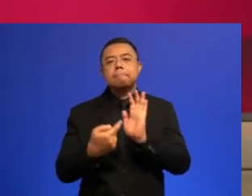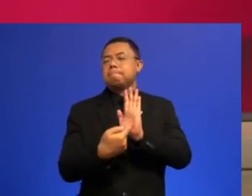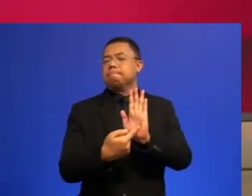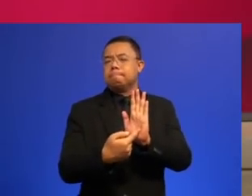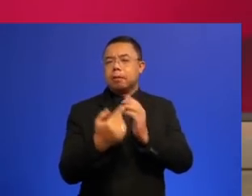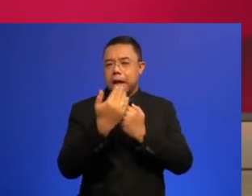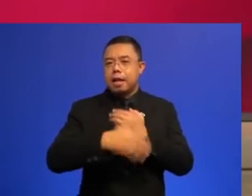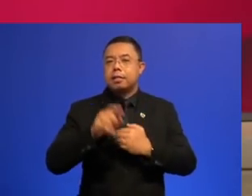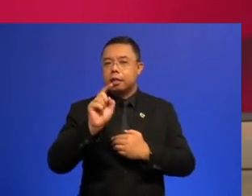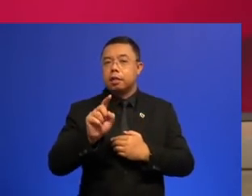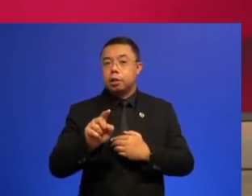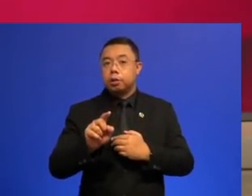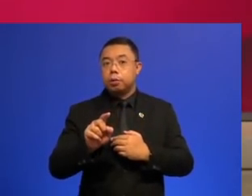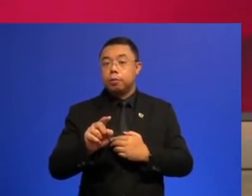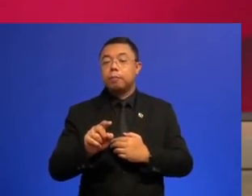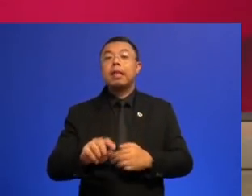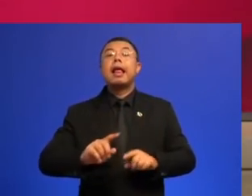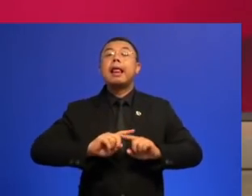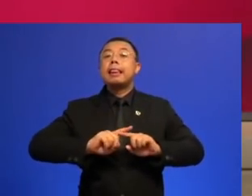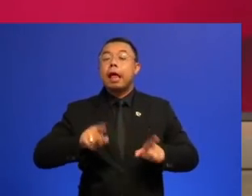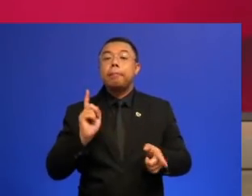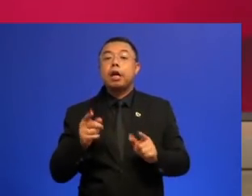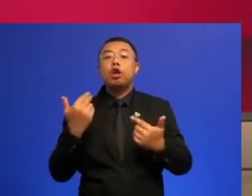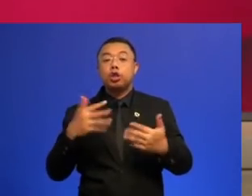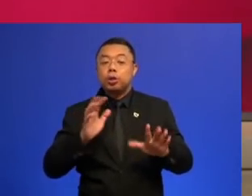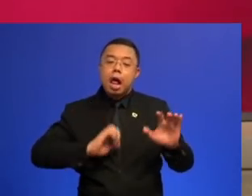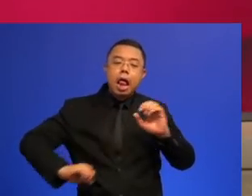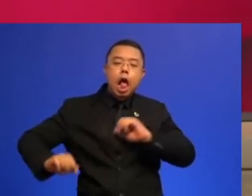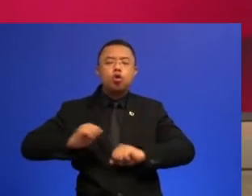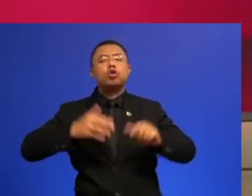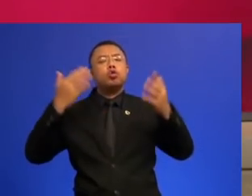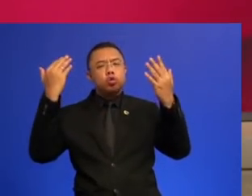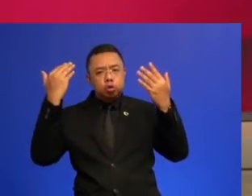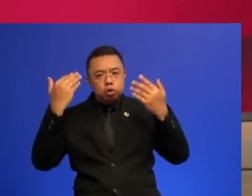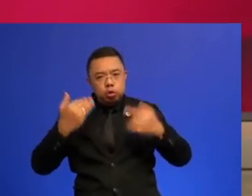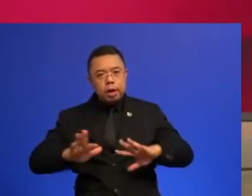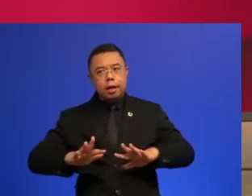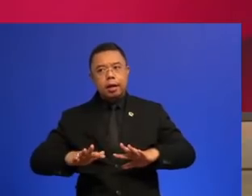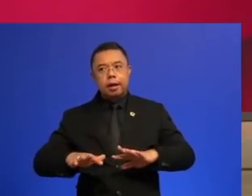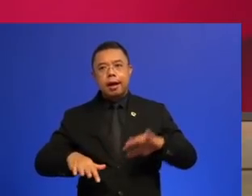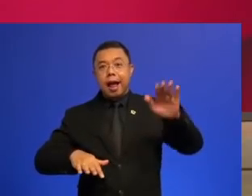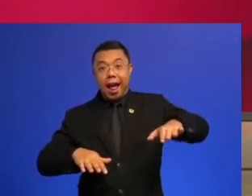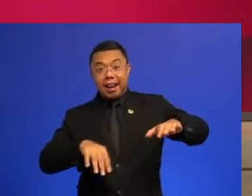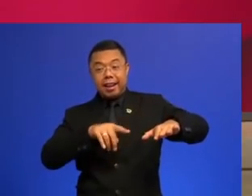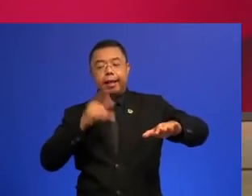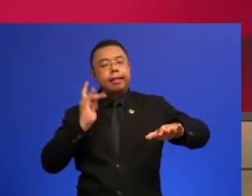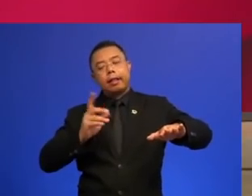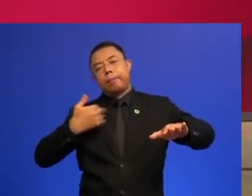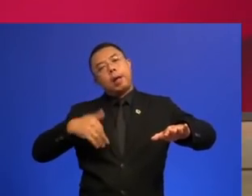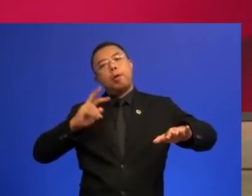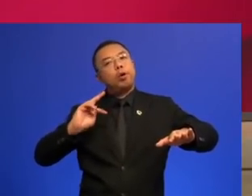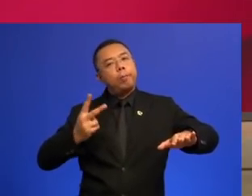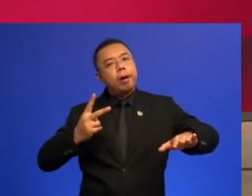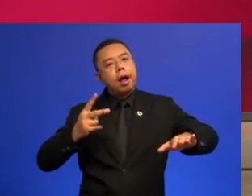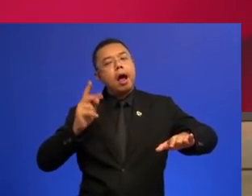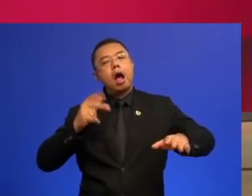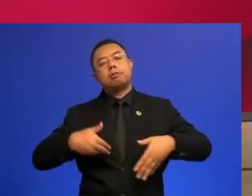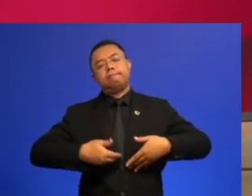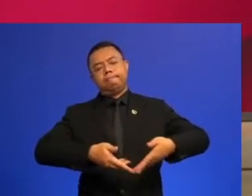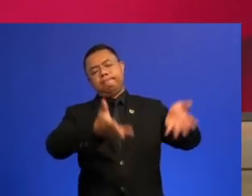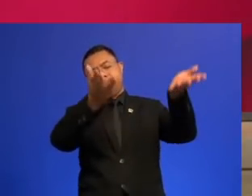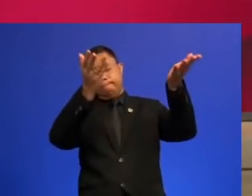menunjukkan kasih itu. Namun jika sudah dilakukan demikian, dia masih tidak berubah, harus